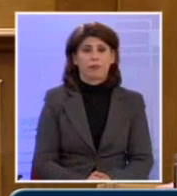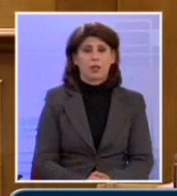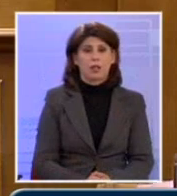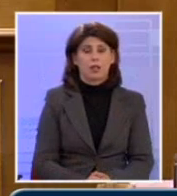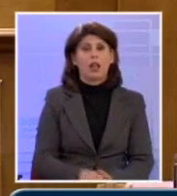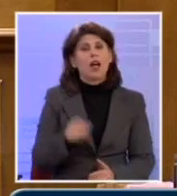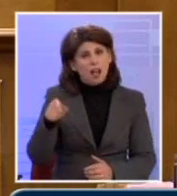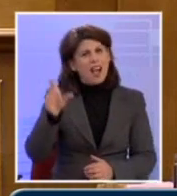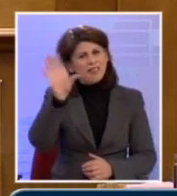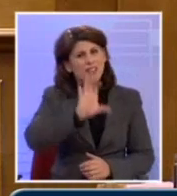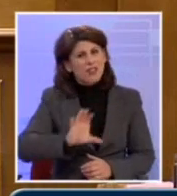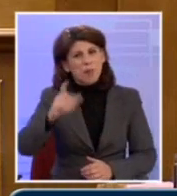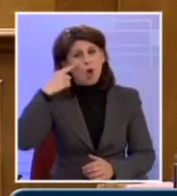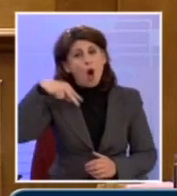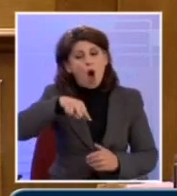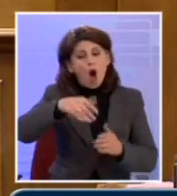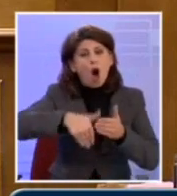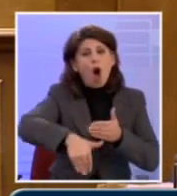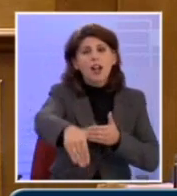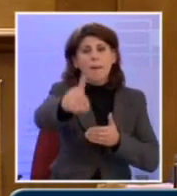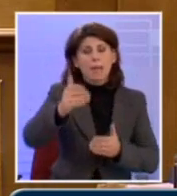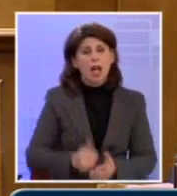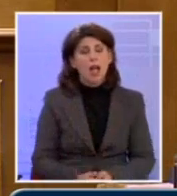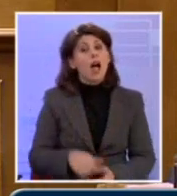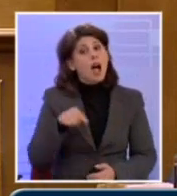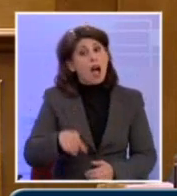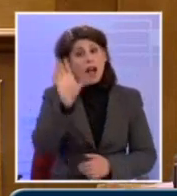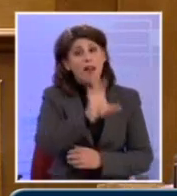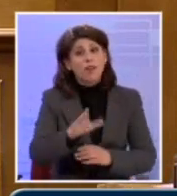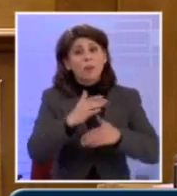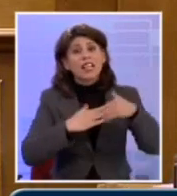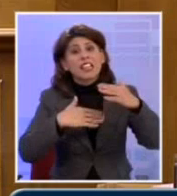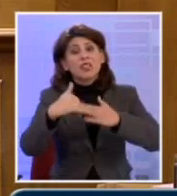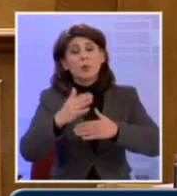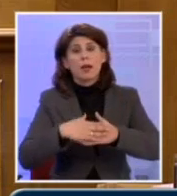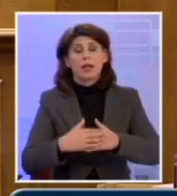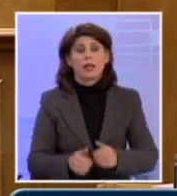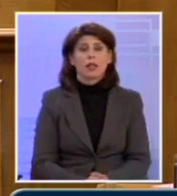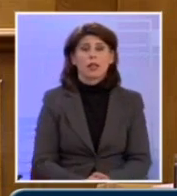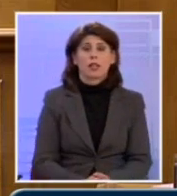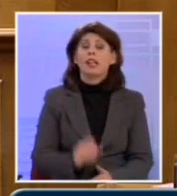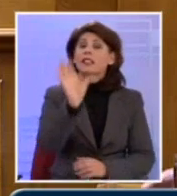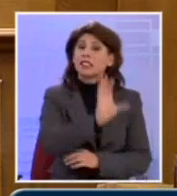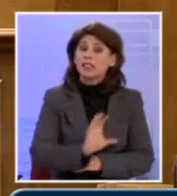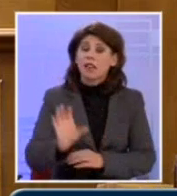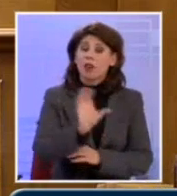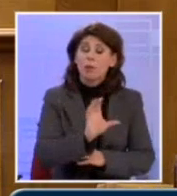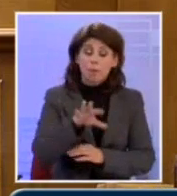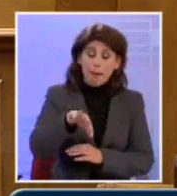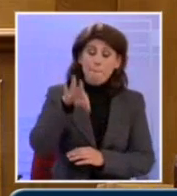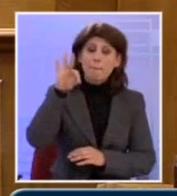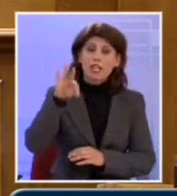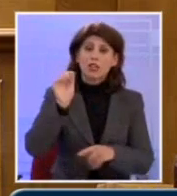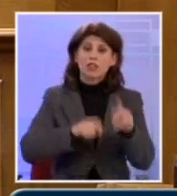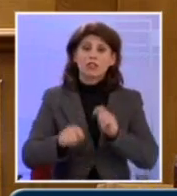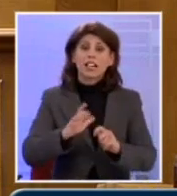Αυτή την Ευρώπη οραματιστήκαμε. Αυτή την Ευρώπη οικοδομούμε. Την Ευρώπη που με τις επιλογές της